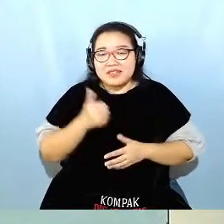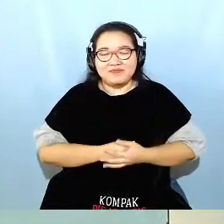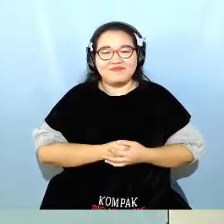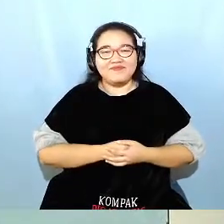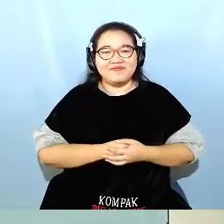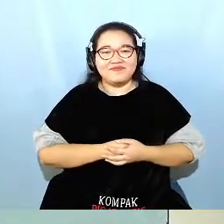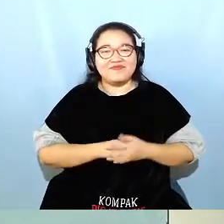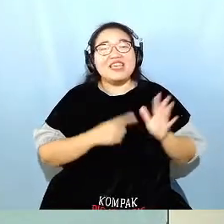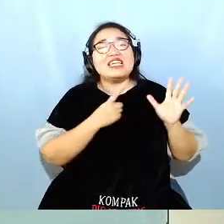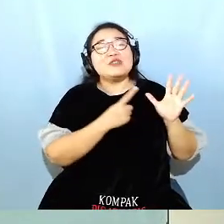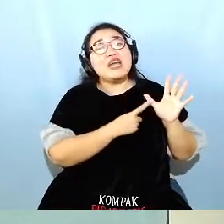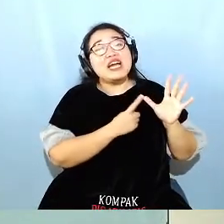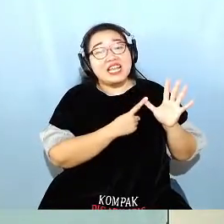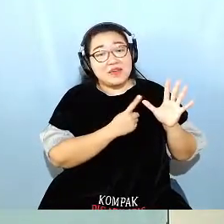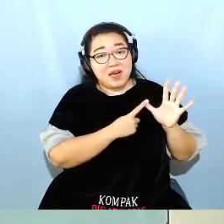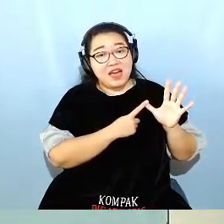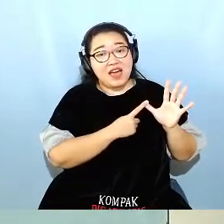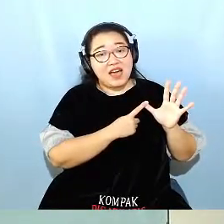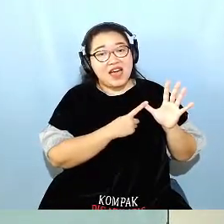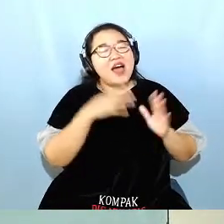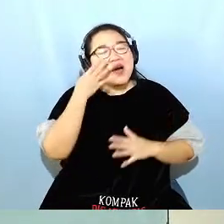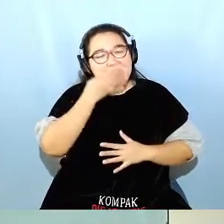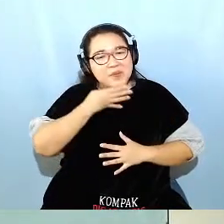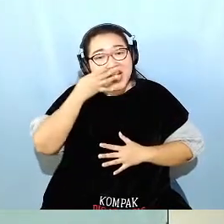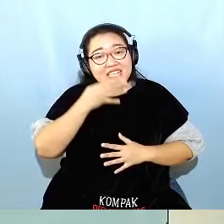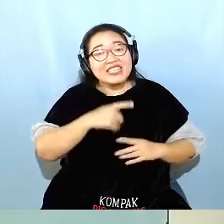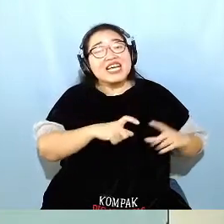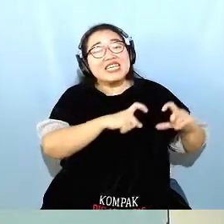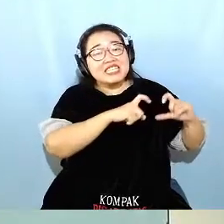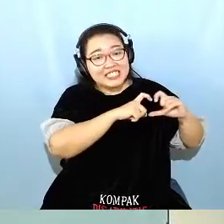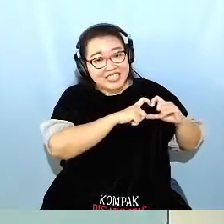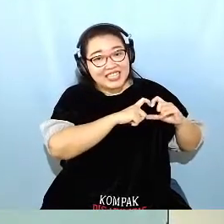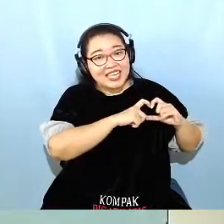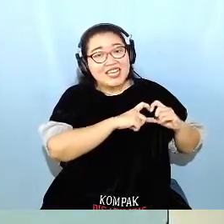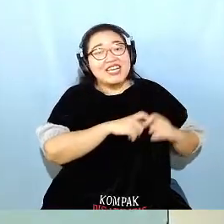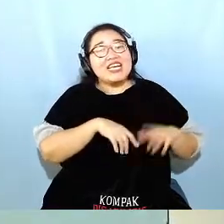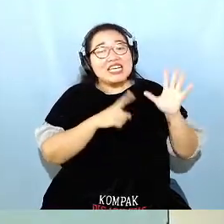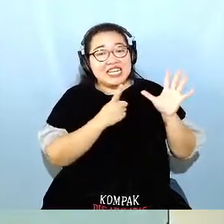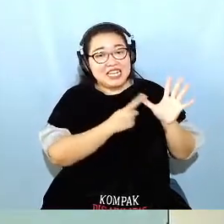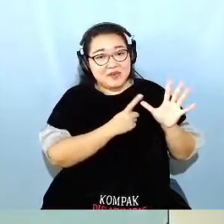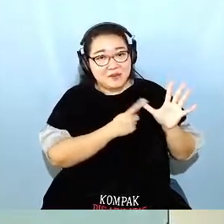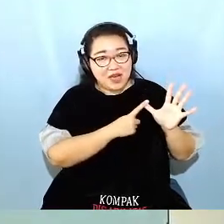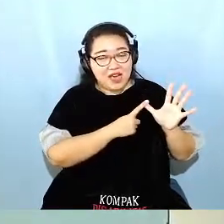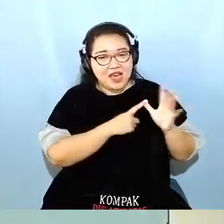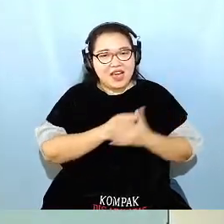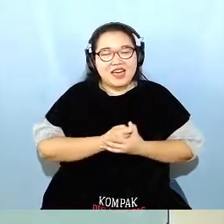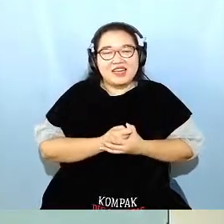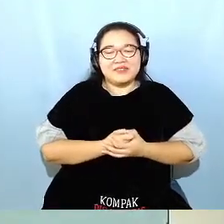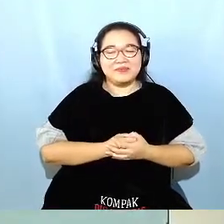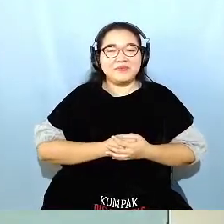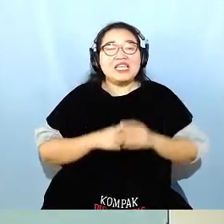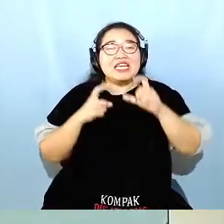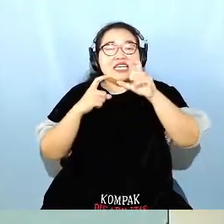Bahasa cinta yang kelima adalah sentuhan. Itulah kata Gary Chapman pada kita